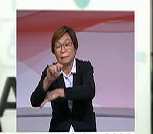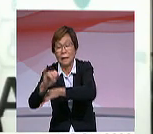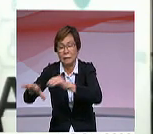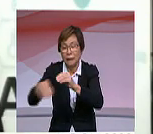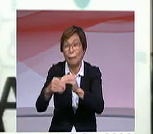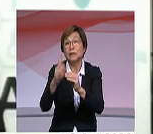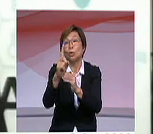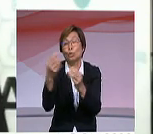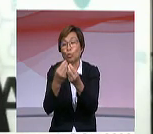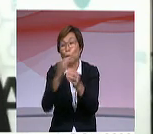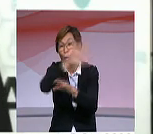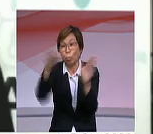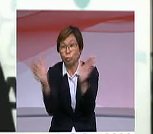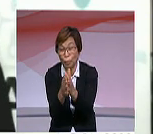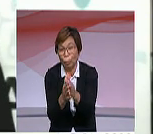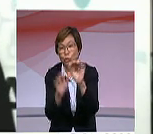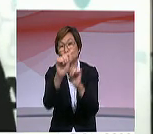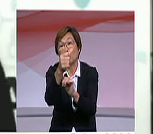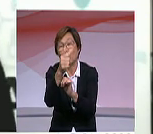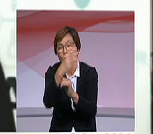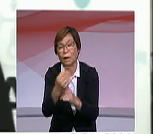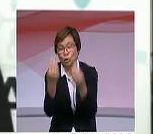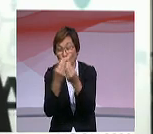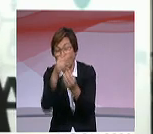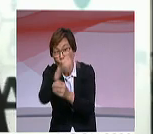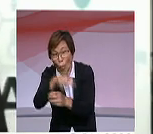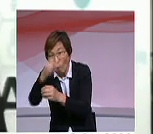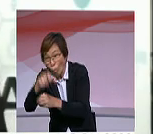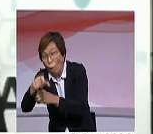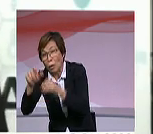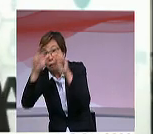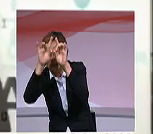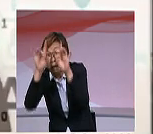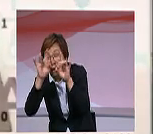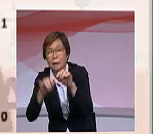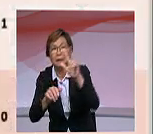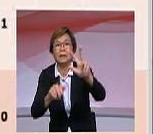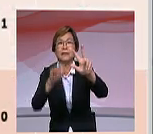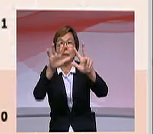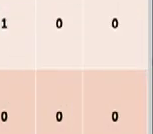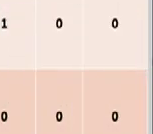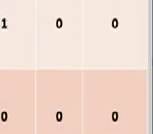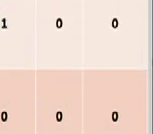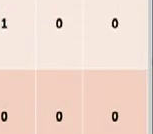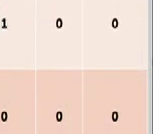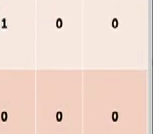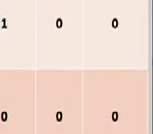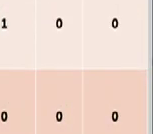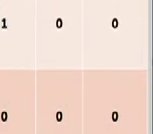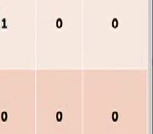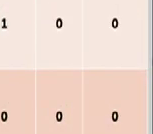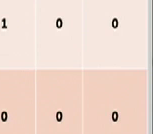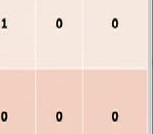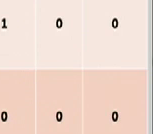kes menjadikan jumlah kes 10 dan jumlah yang telah disaring 350. Kluster Bah Bandel di